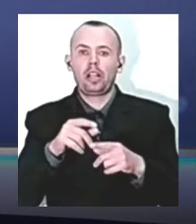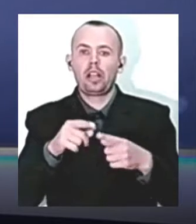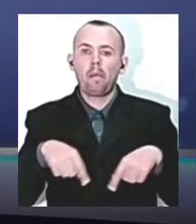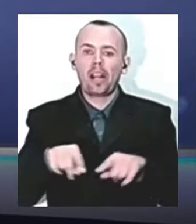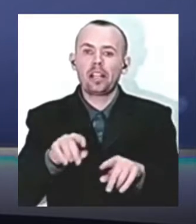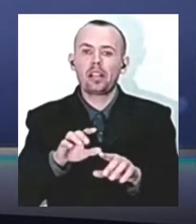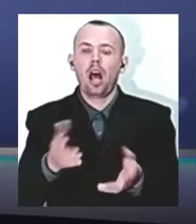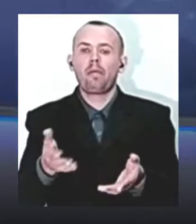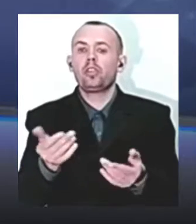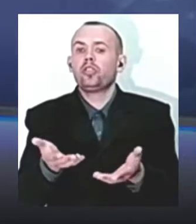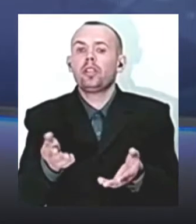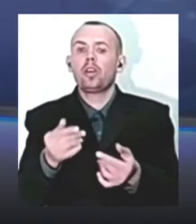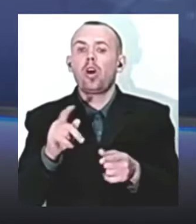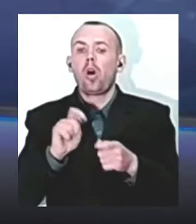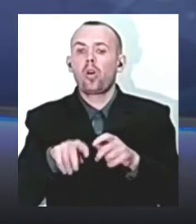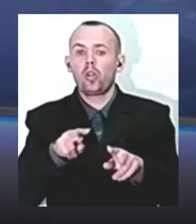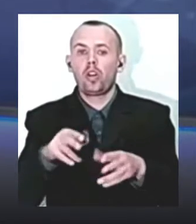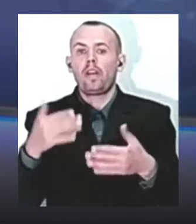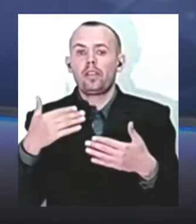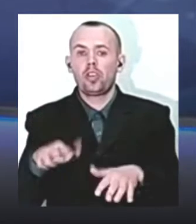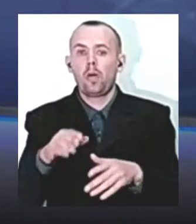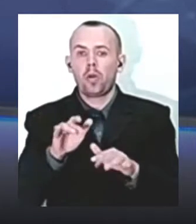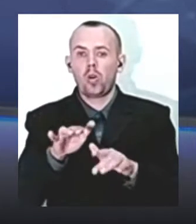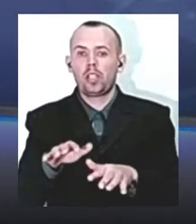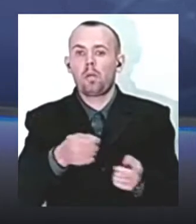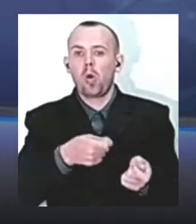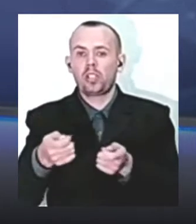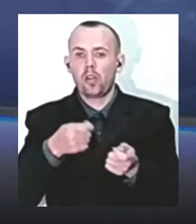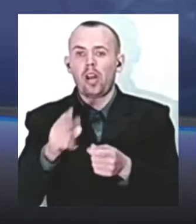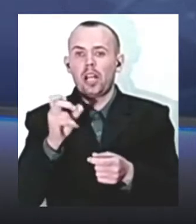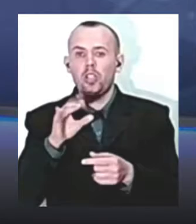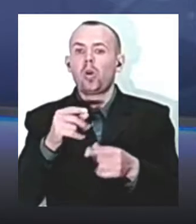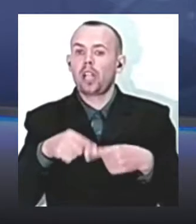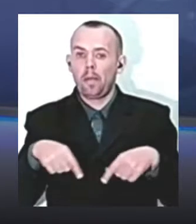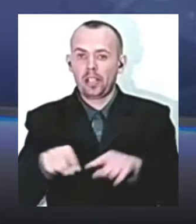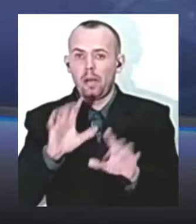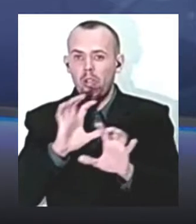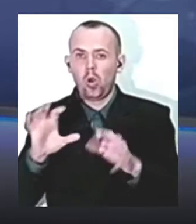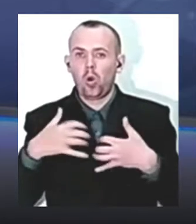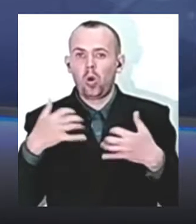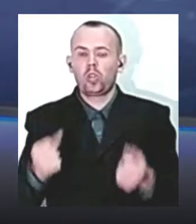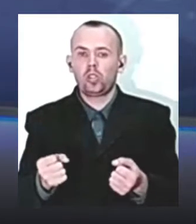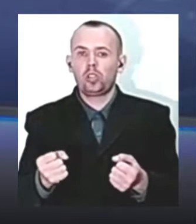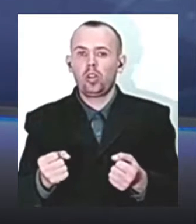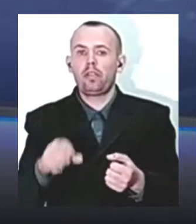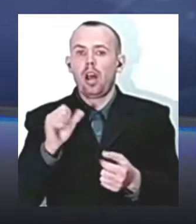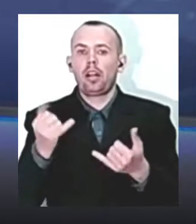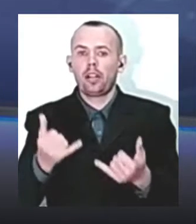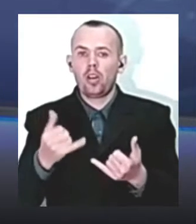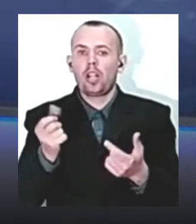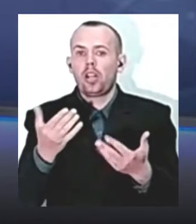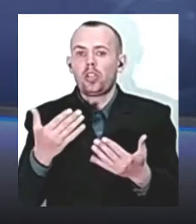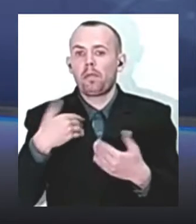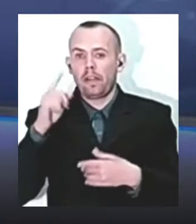Ну, контролює вже ж весь процес поставок кисню департамент охорони здоров'я. А наразі, наскільки мені відомо,